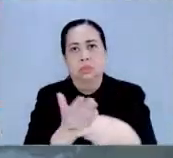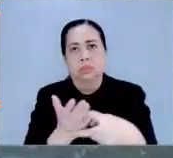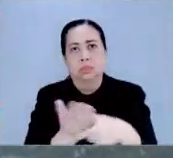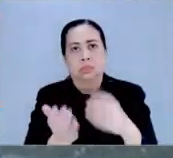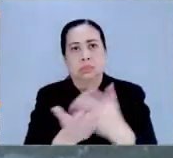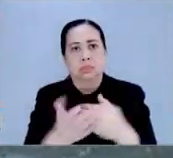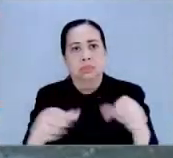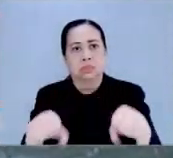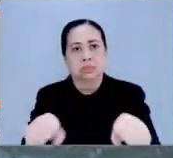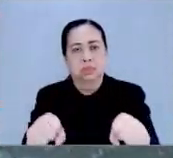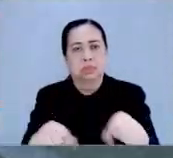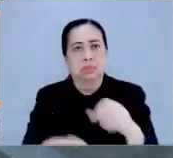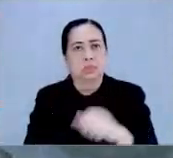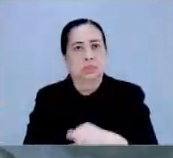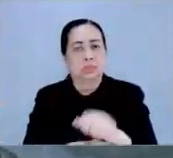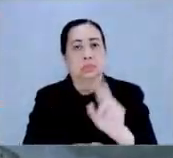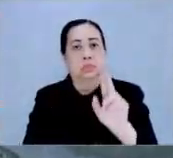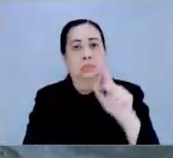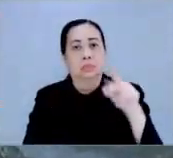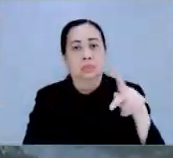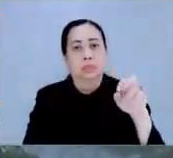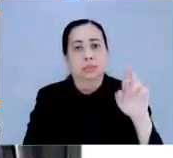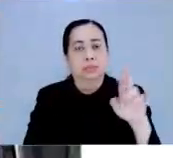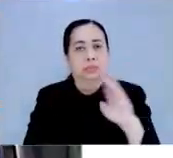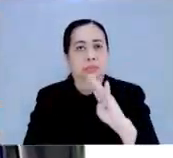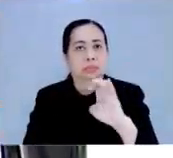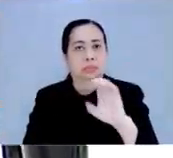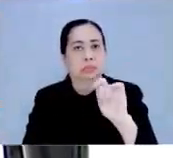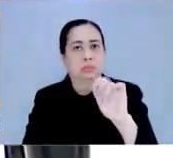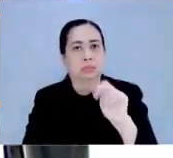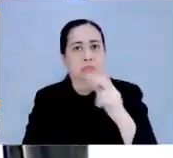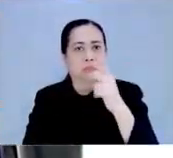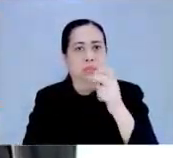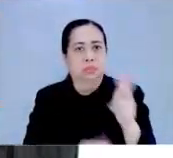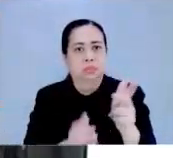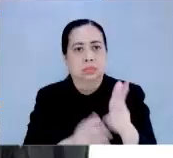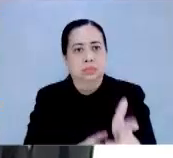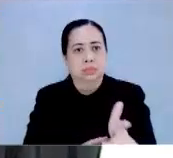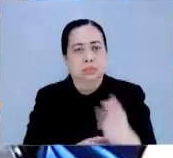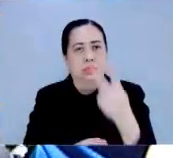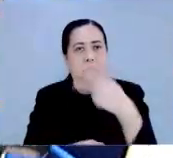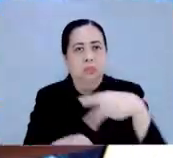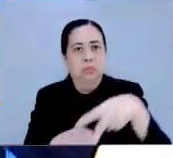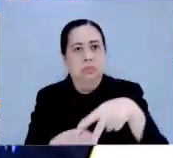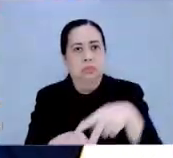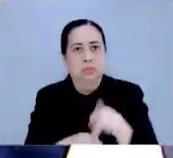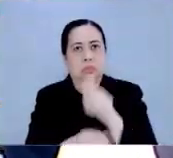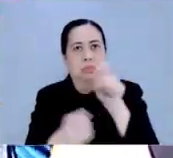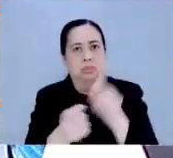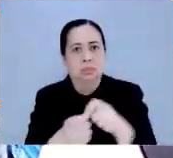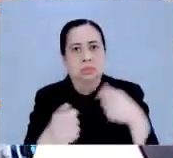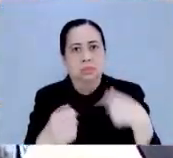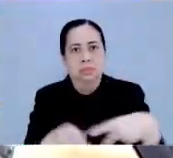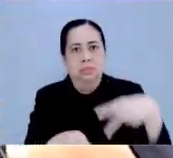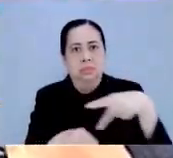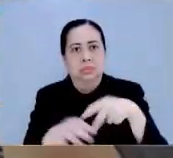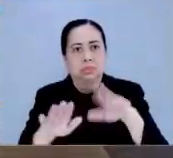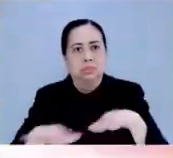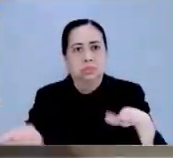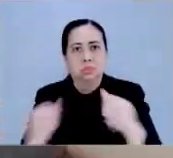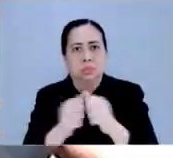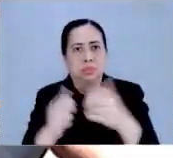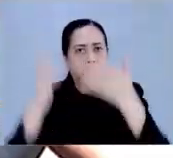sa A. Bonifacio sa Upper Bicutan dahil sa illegal parking. Dalawang rider ang nahuli na sakto pang may mga angkas na bata na walang